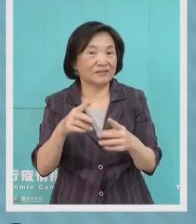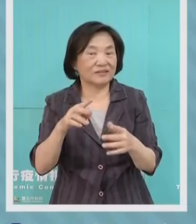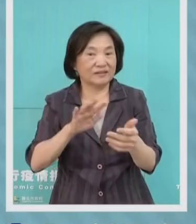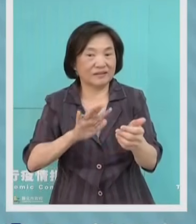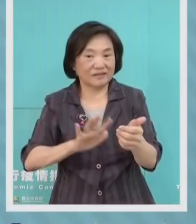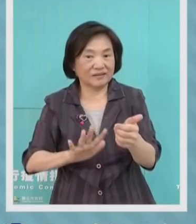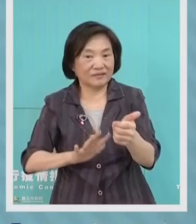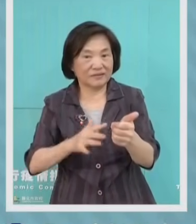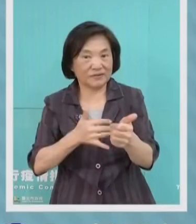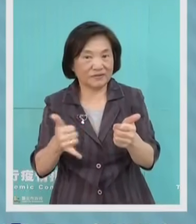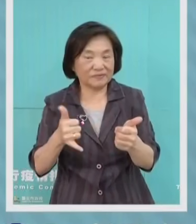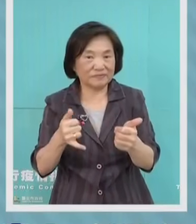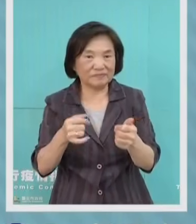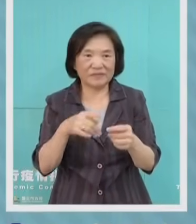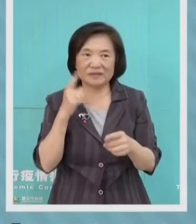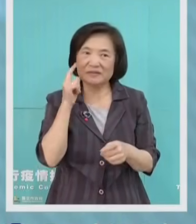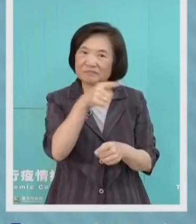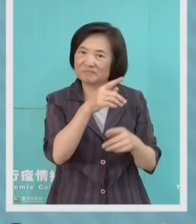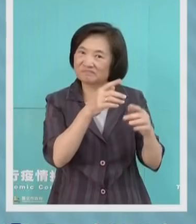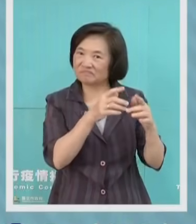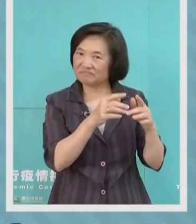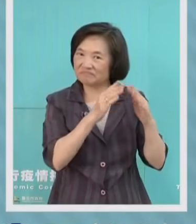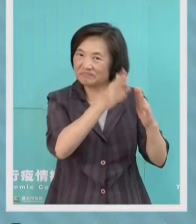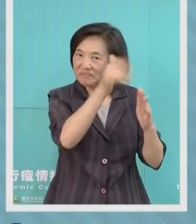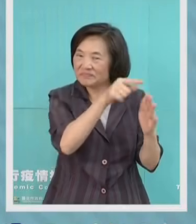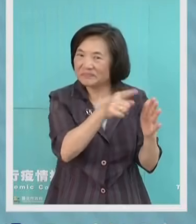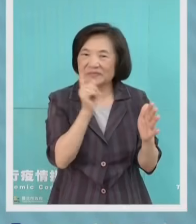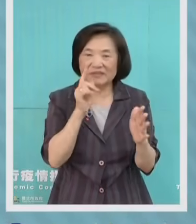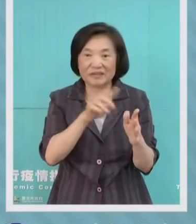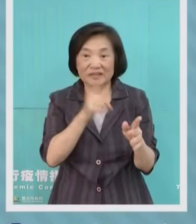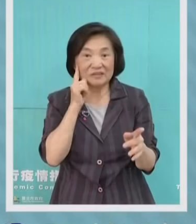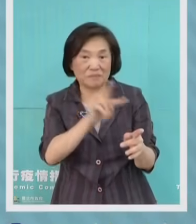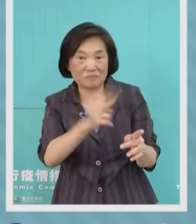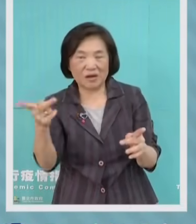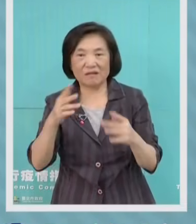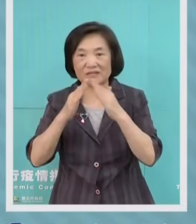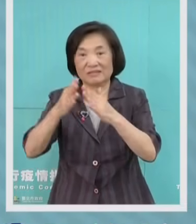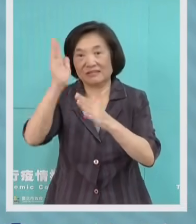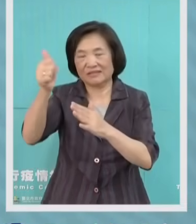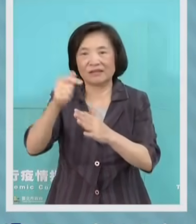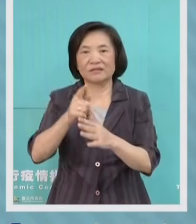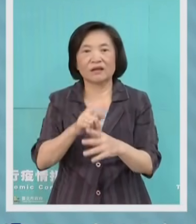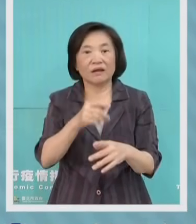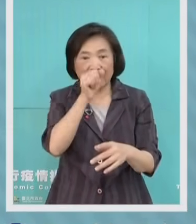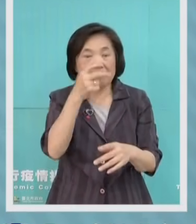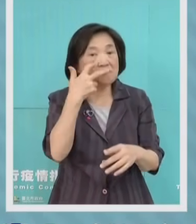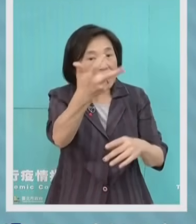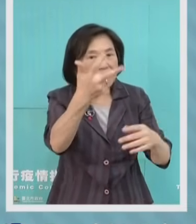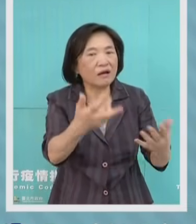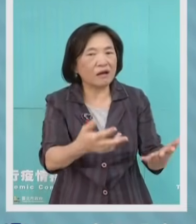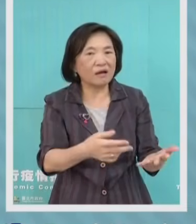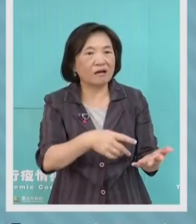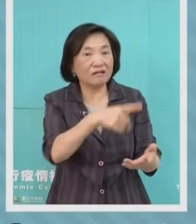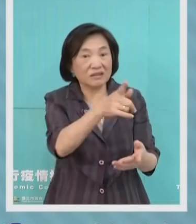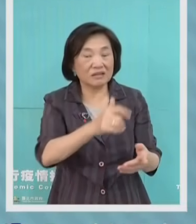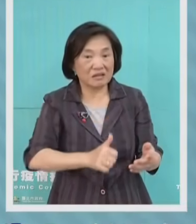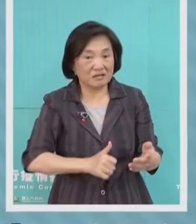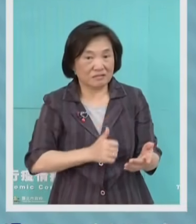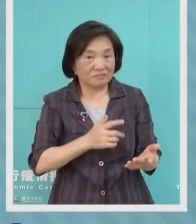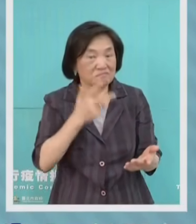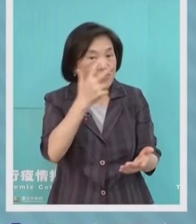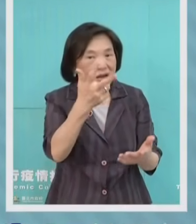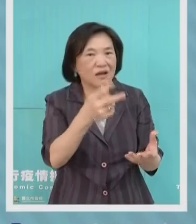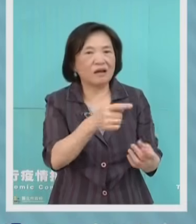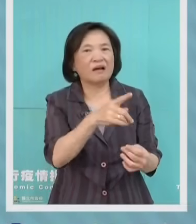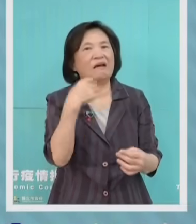针对您这个有这个要选高雄市长这个新闻，他们就呛瞎说。您没实力呛虾不